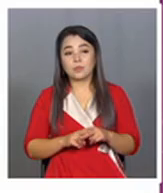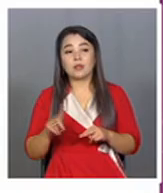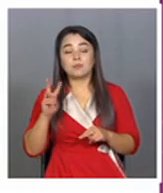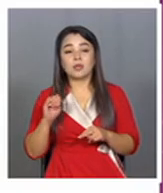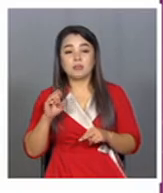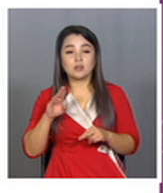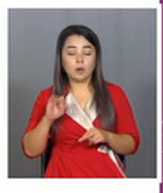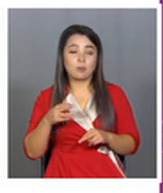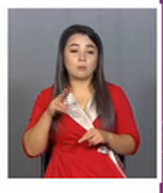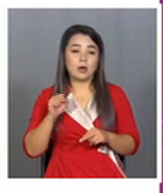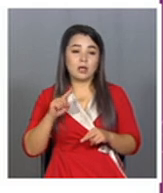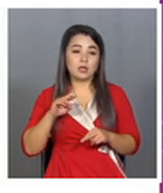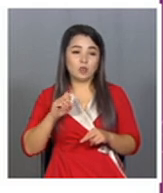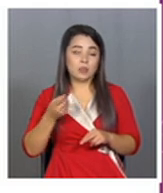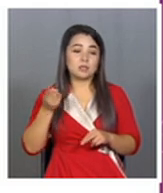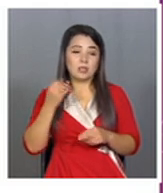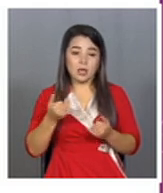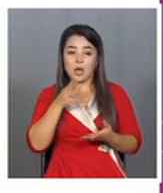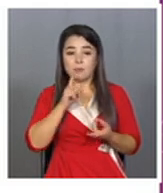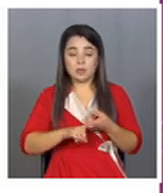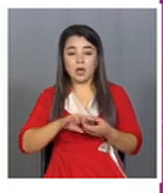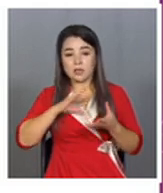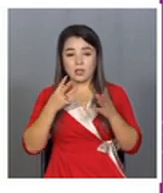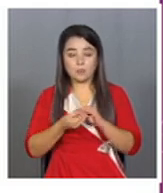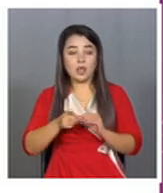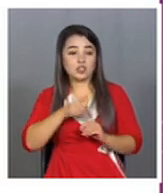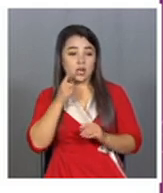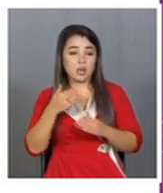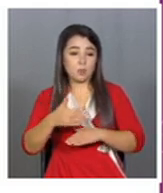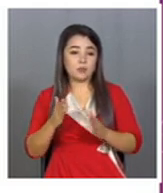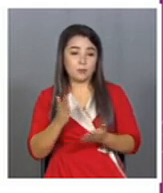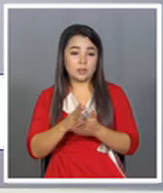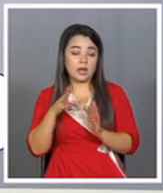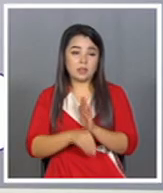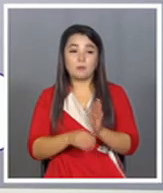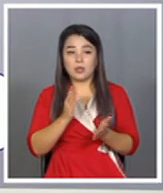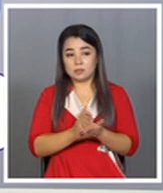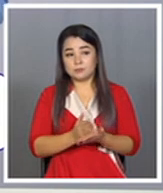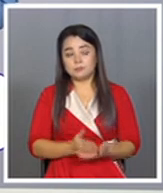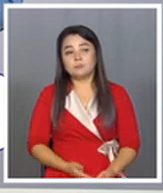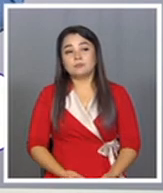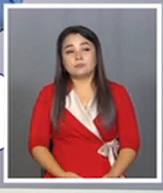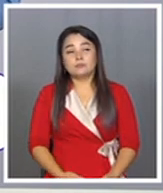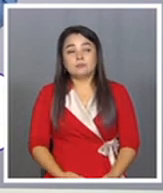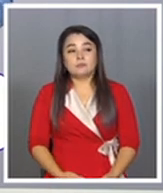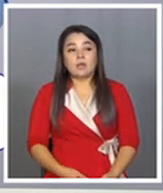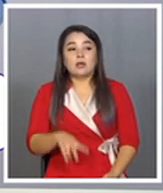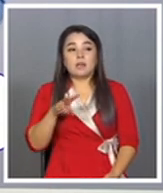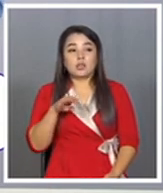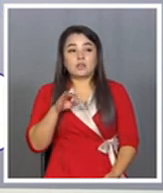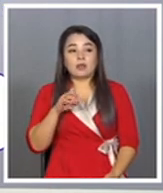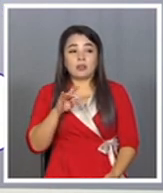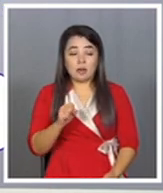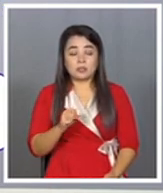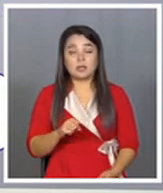мезозой, палеозой заманында қалыптасқан. Яғни, бұларды біз жас платформаларға жатқызамыз. Балалар, литосфераның